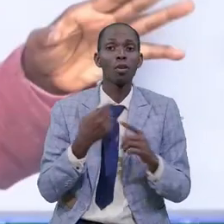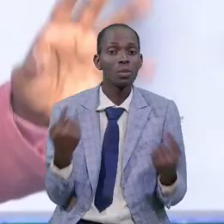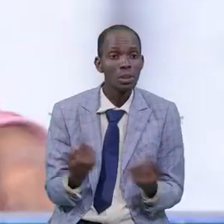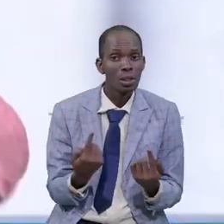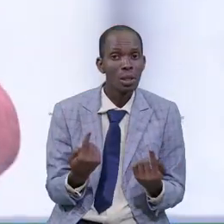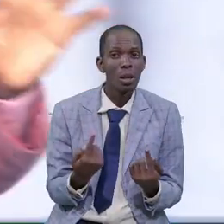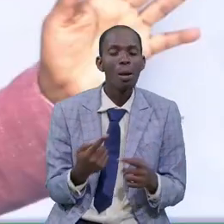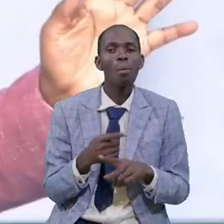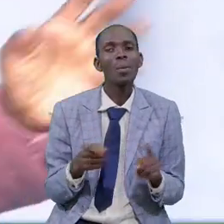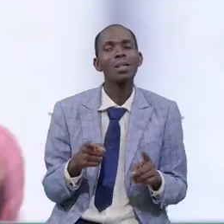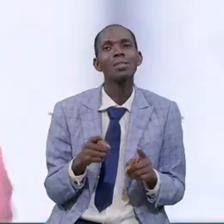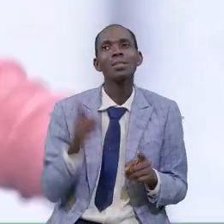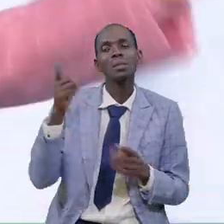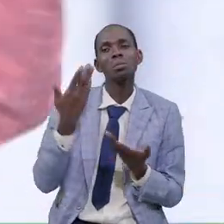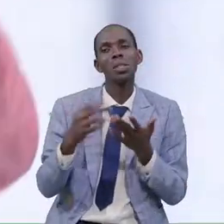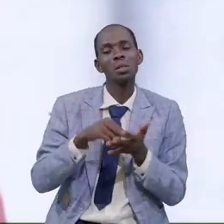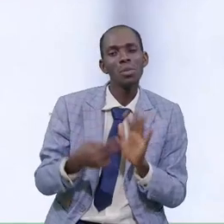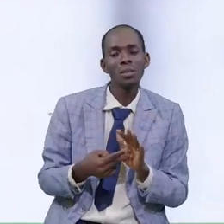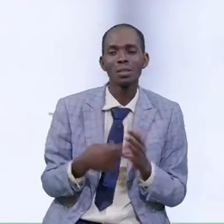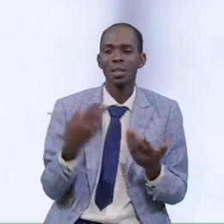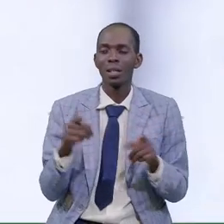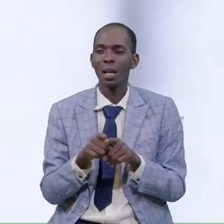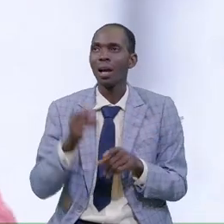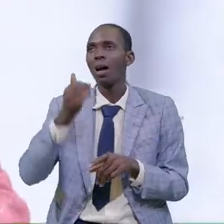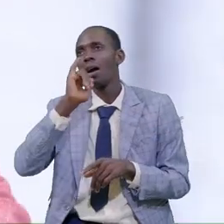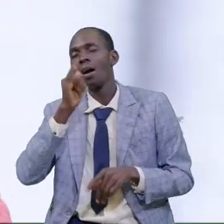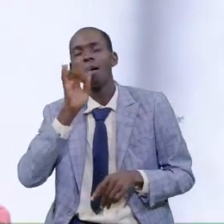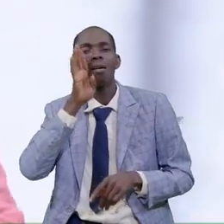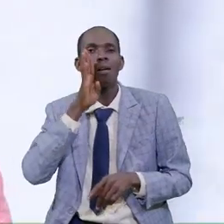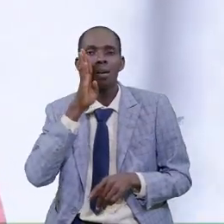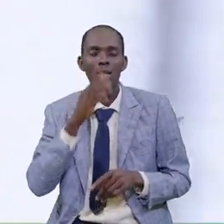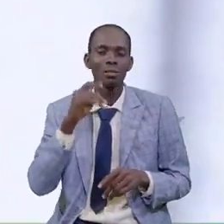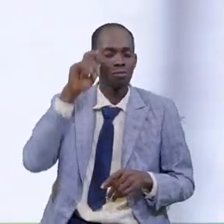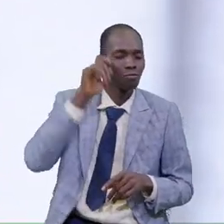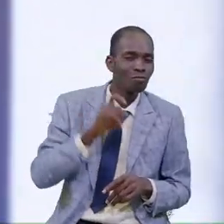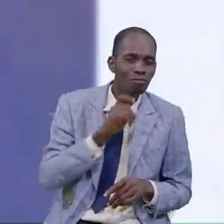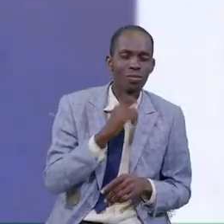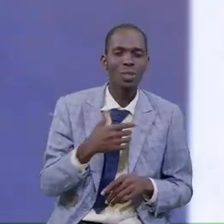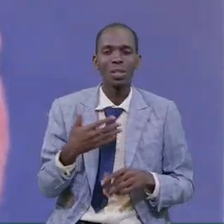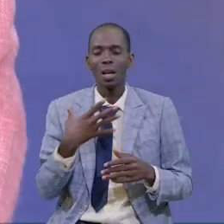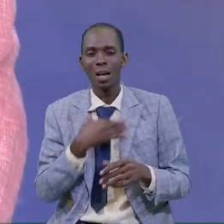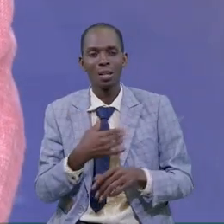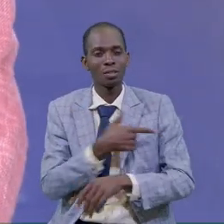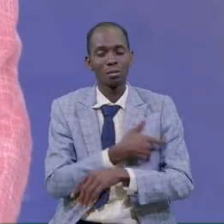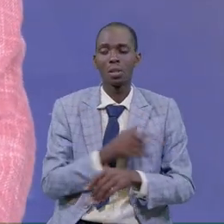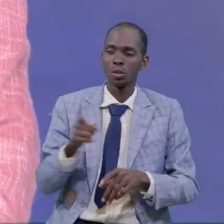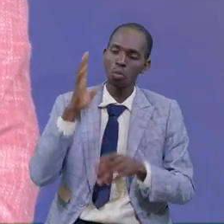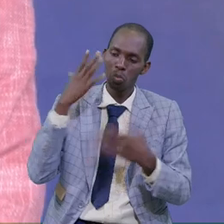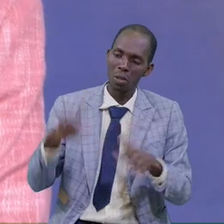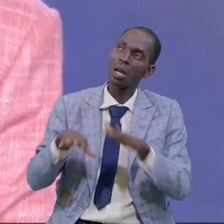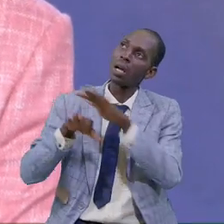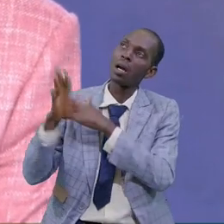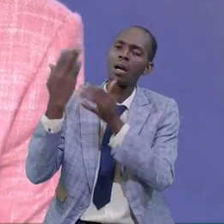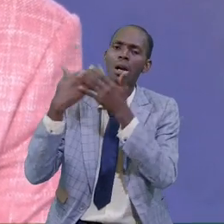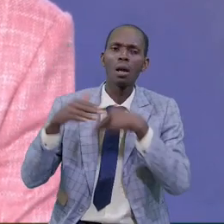sauver de l'alcool, de l'adultère, de la fornication. Et tu es prêt à aller au ciel. Oui, monsieur, mais. Et s'il ne te sauve